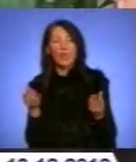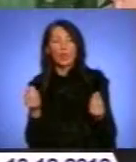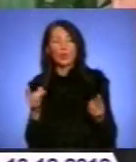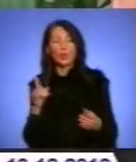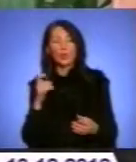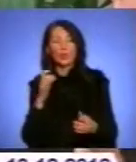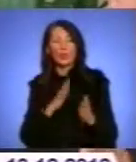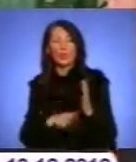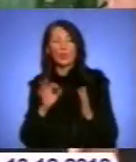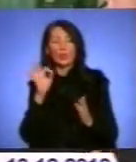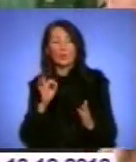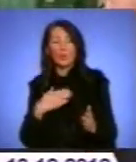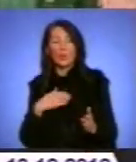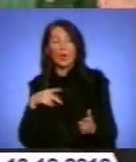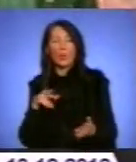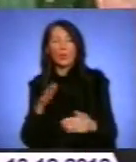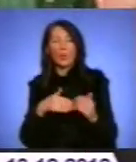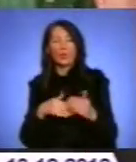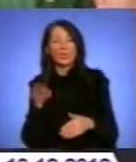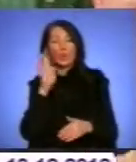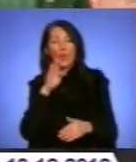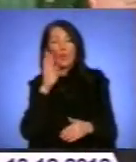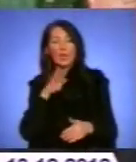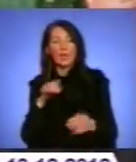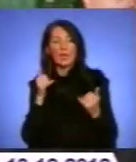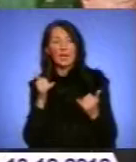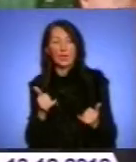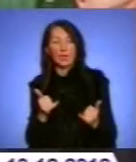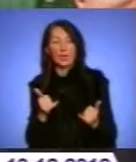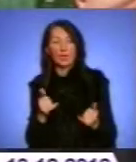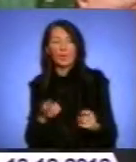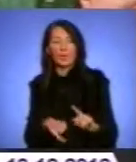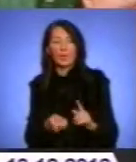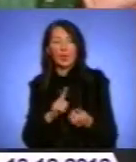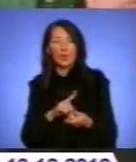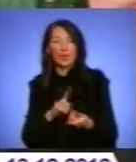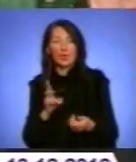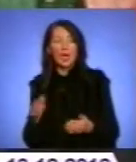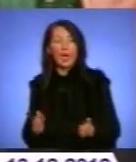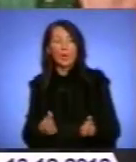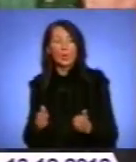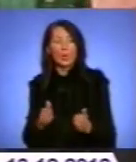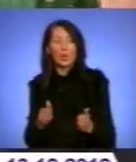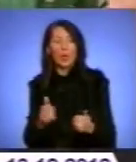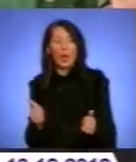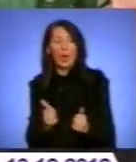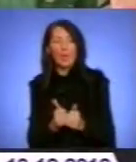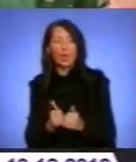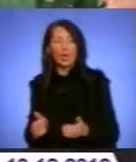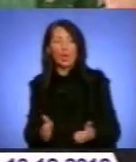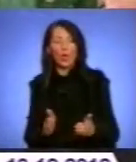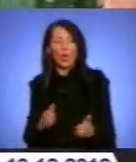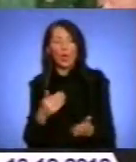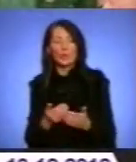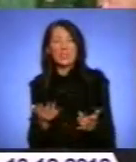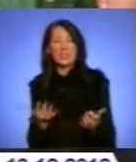190%. Тобто ми ходимо практично в воді. А тепер переходимо на дорогу. При дорозі вона, як